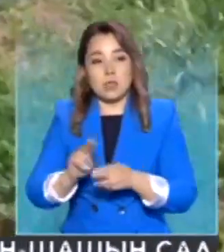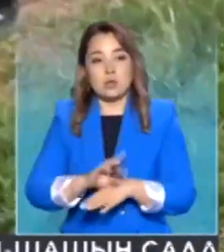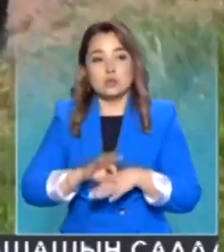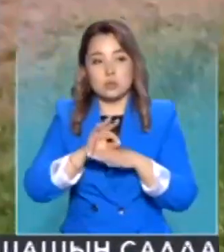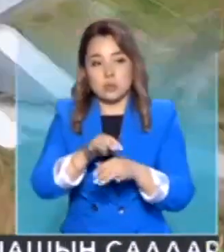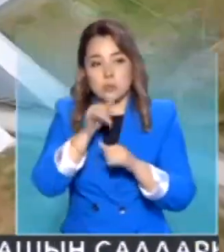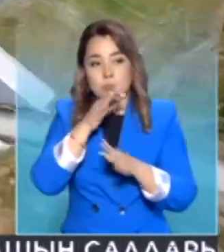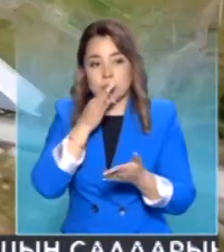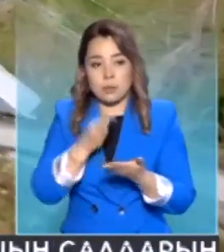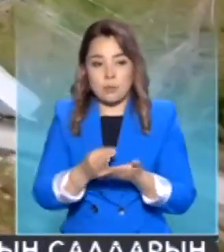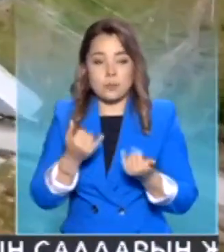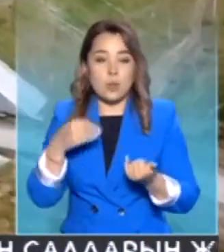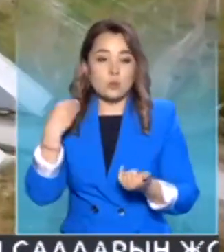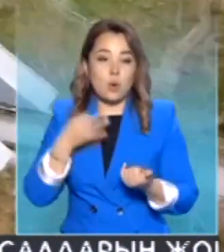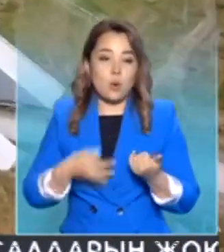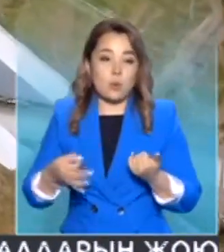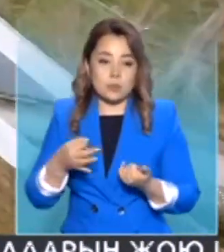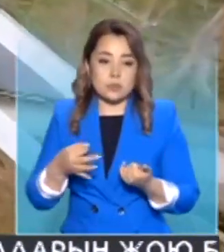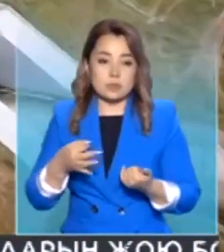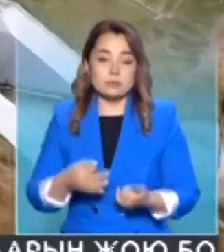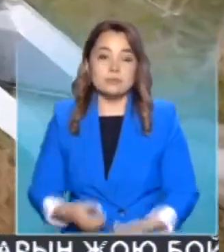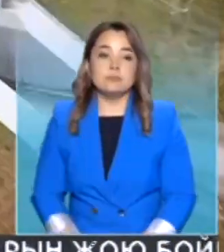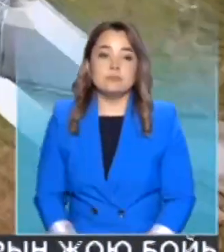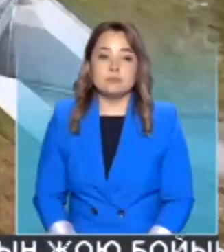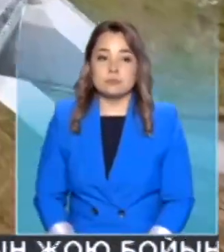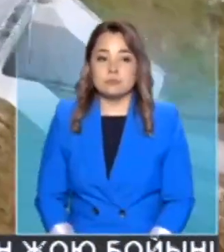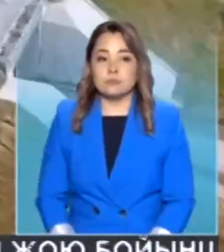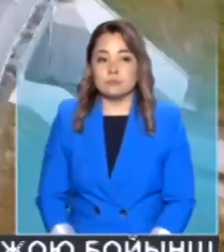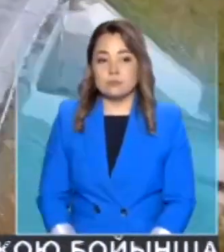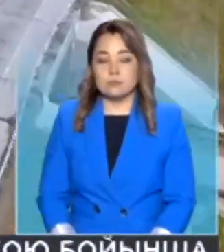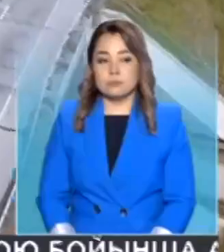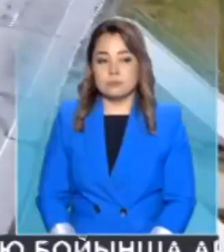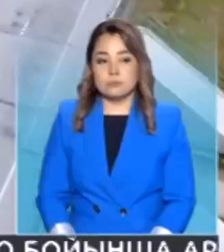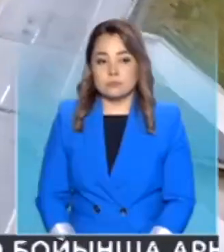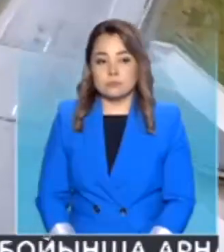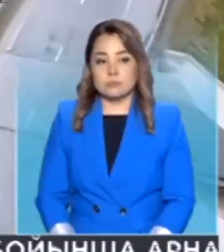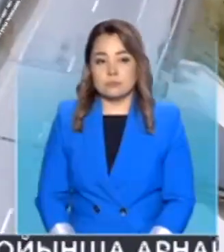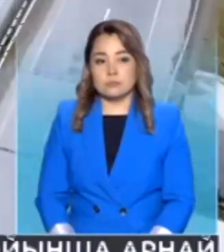қалпына келтіріп жатыр. Түркістан облысынан Ғани Қалмаханов, Нұрлан Нұрбек, Қазақстан ұлттық телеарнасы.